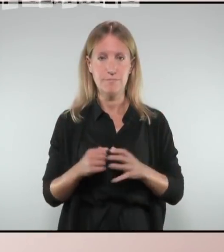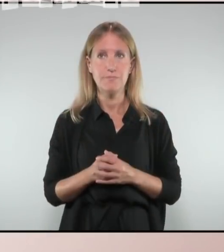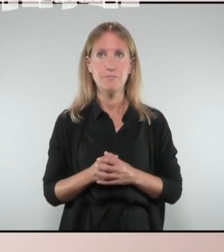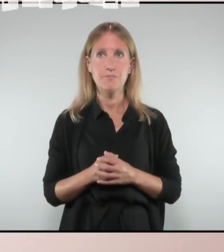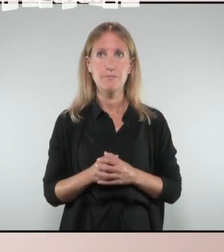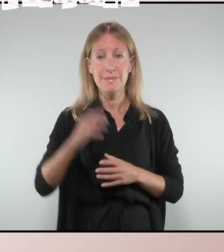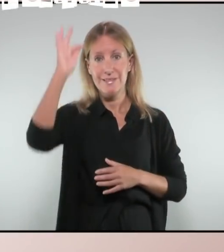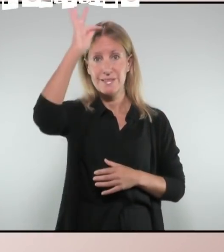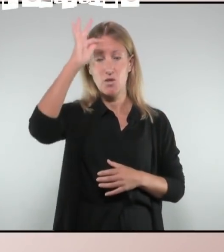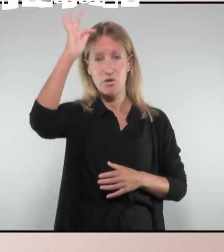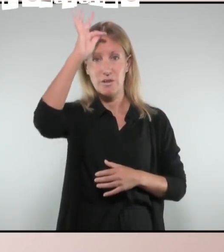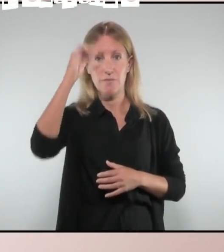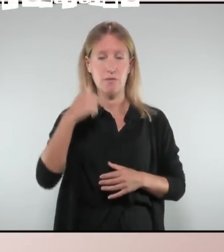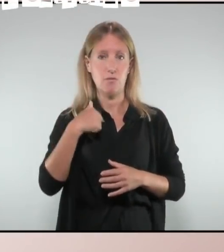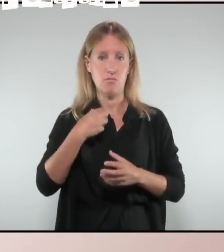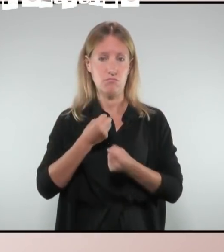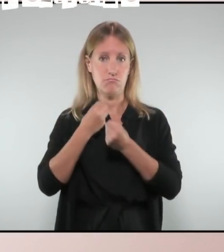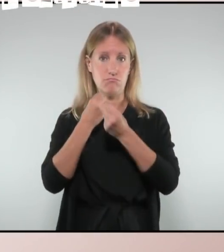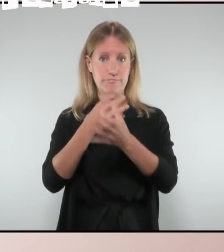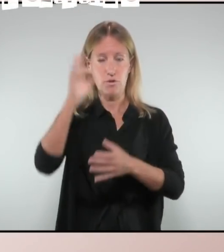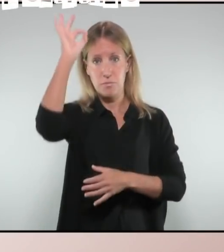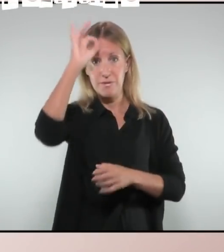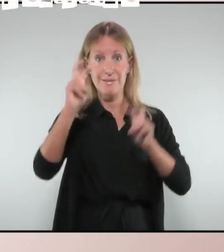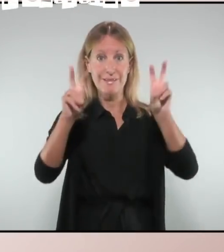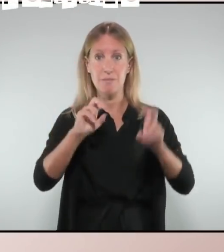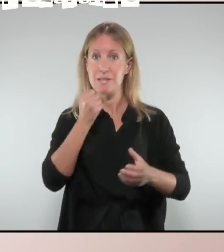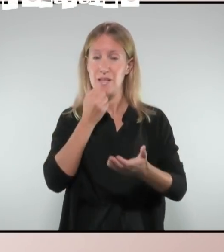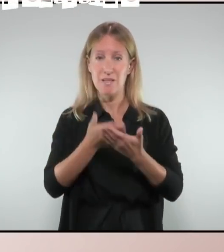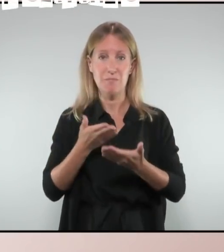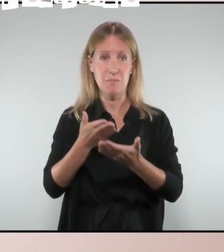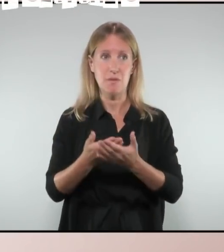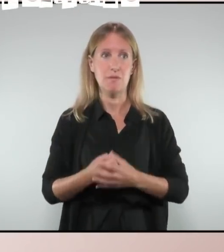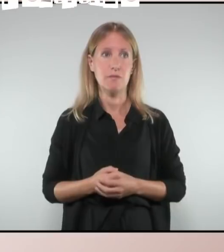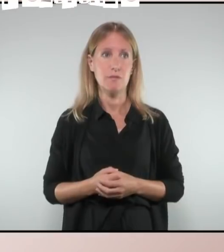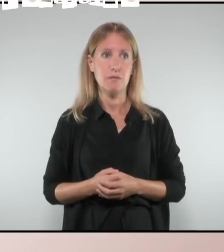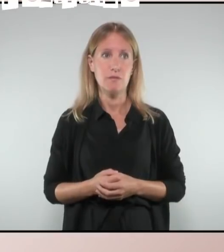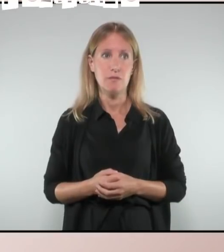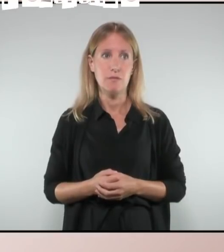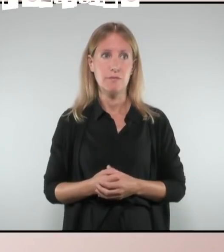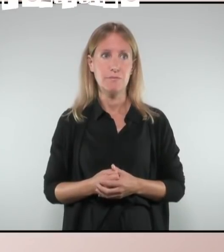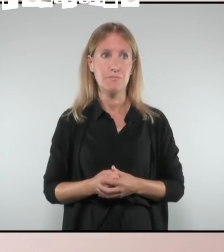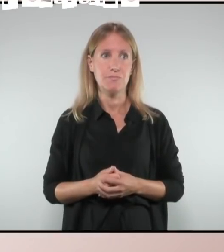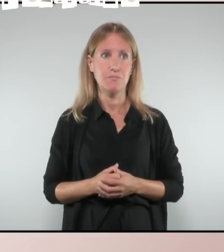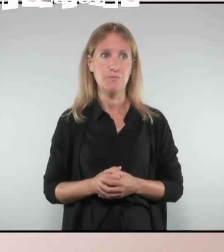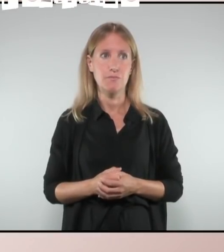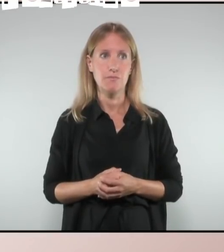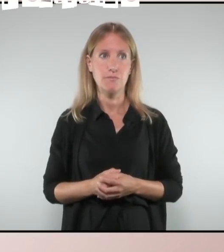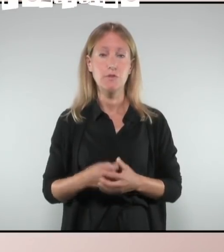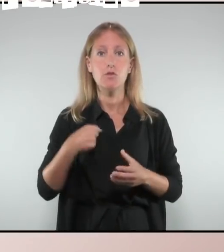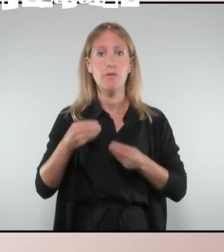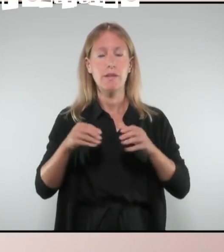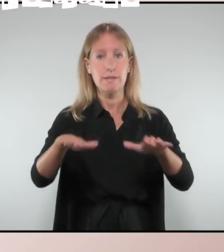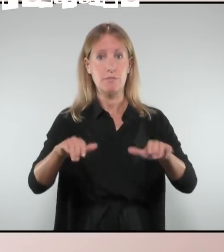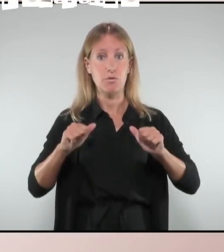Com que teòricament només m'has de pronunciar sobre les esmenes, no pensava dir ni fava als grups que l'han esmenat, però fer una excepció amb els comuns per dir-li a